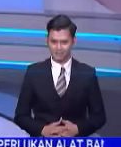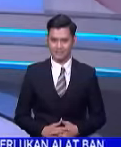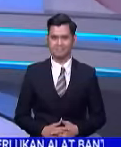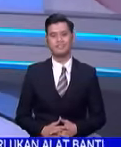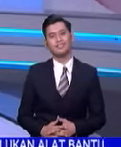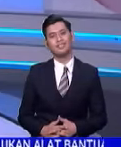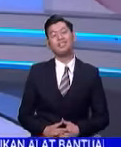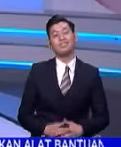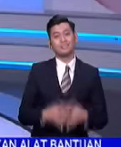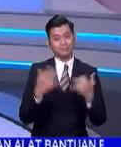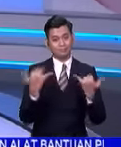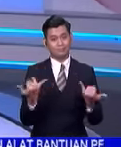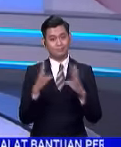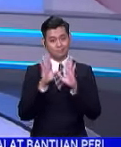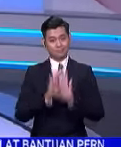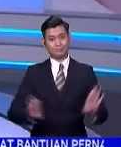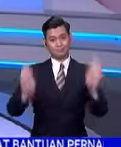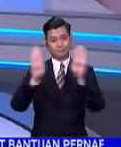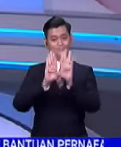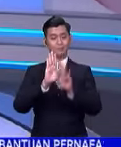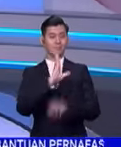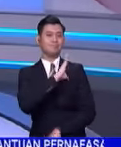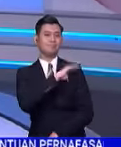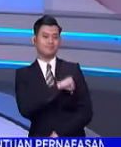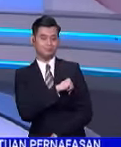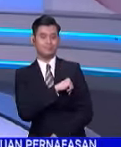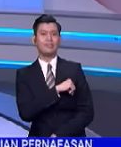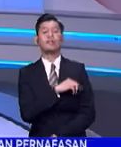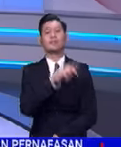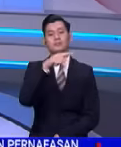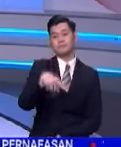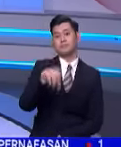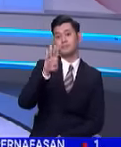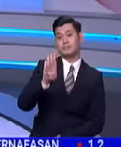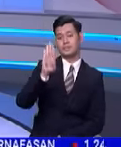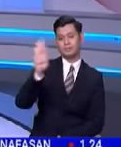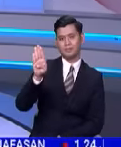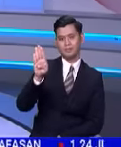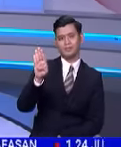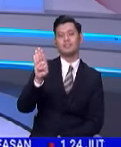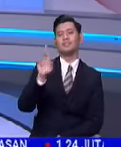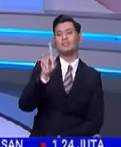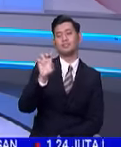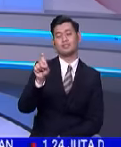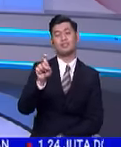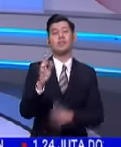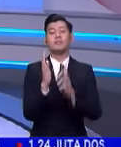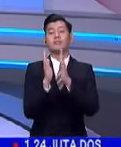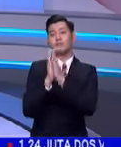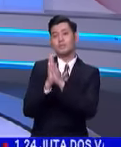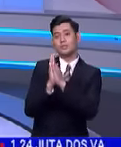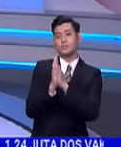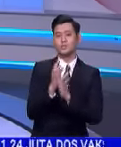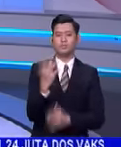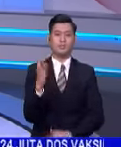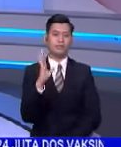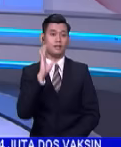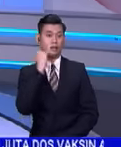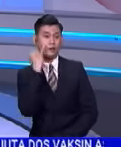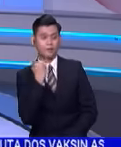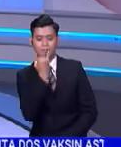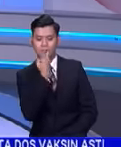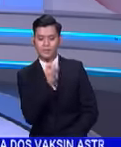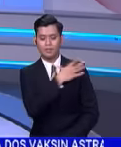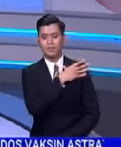Perkembangan di Palestin, penyelaras hal ehwal kemanusiaan PBB Lynn Hastings merayu kedua-dua belah pihak baik